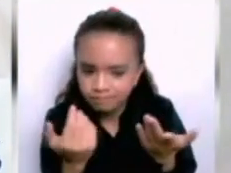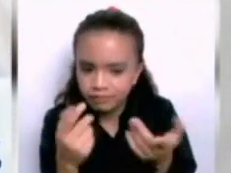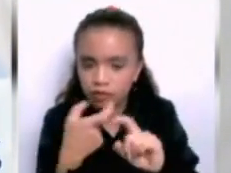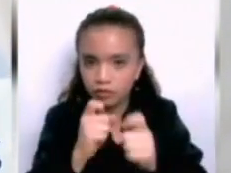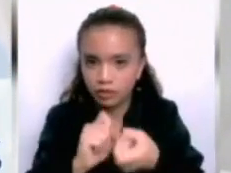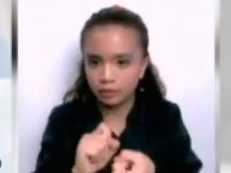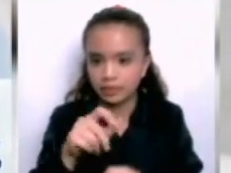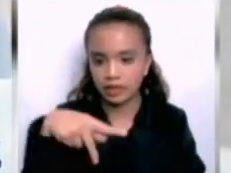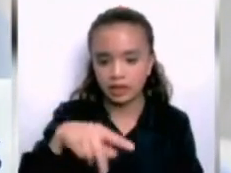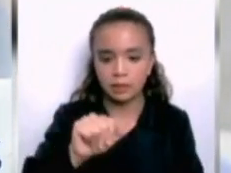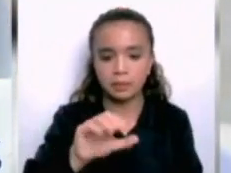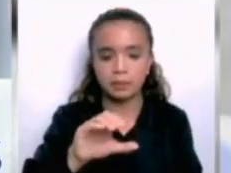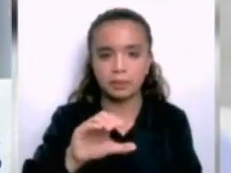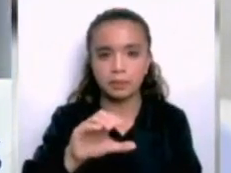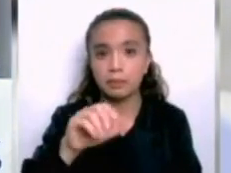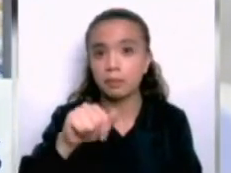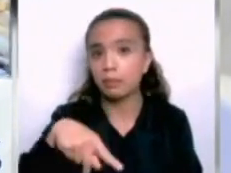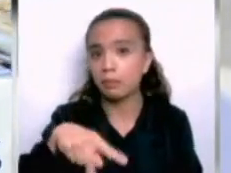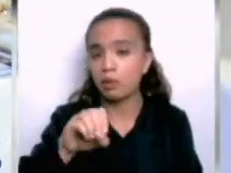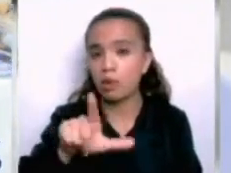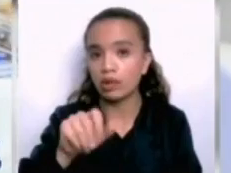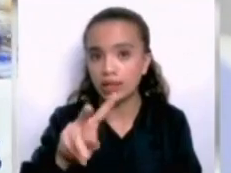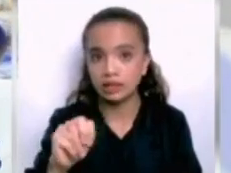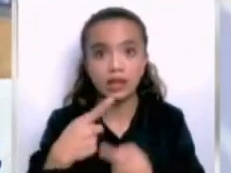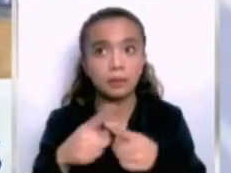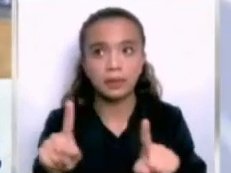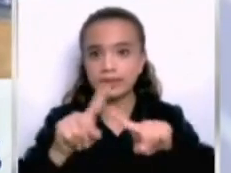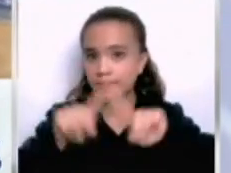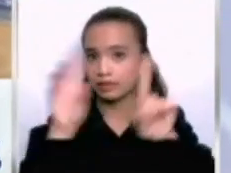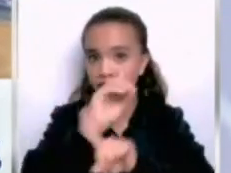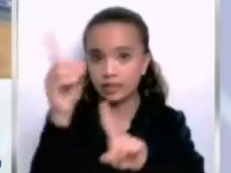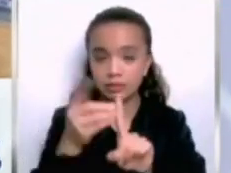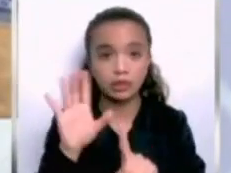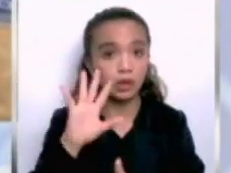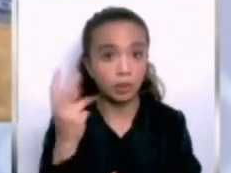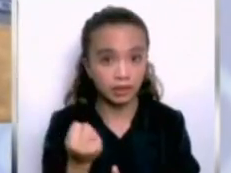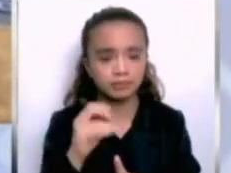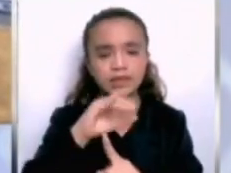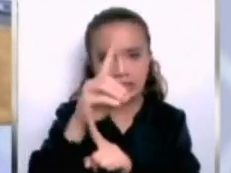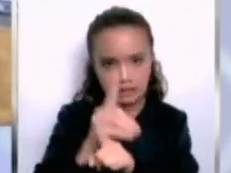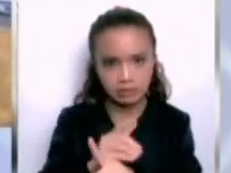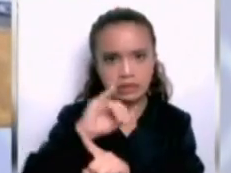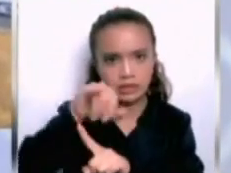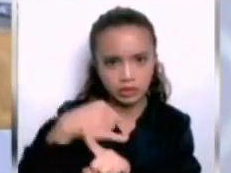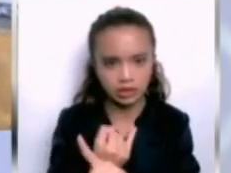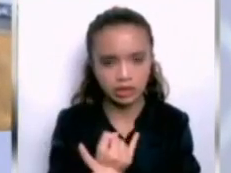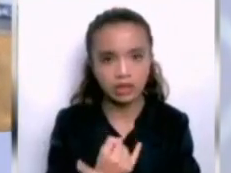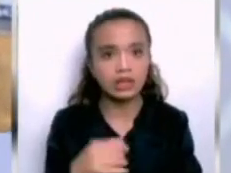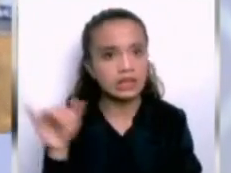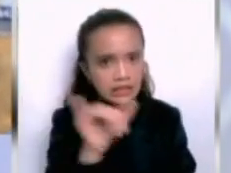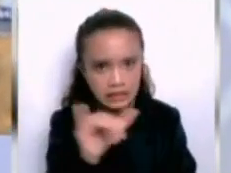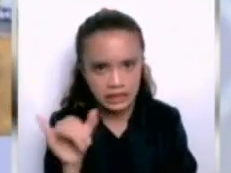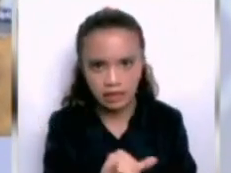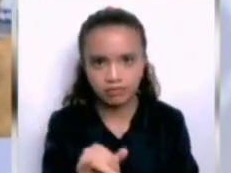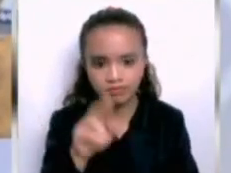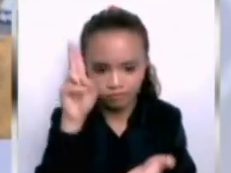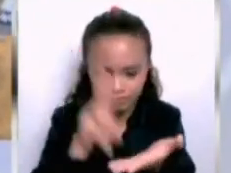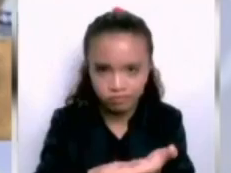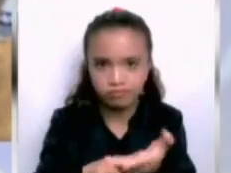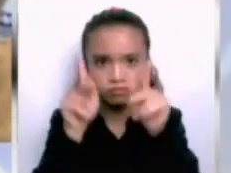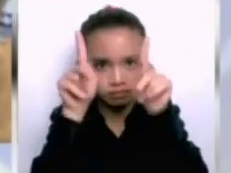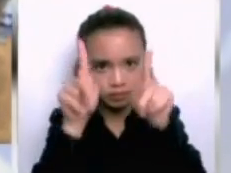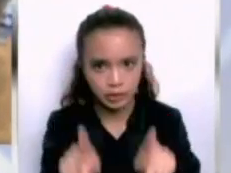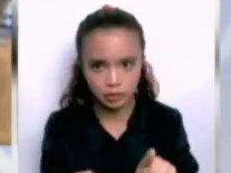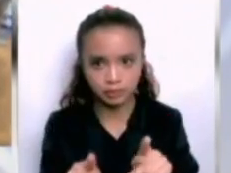Pilipinas sa Magkaibang petsa noong Disyembre at Enero pareho ang importer at consign ng Kontrabando hindi muna